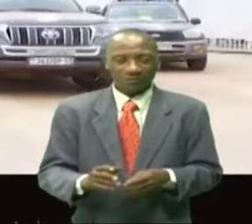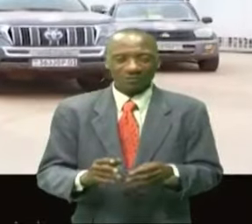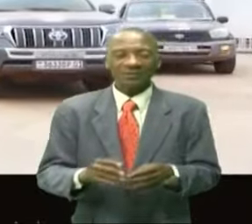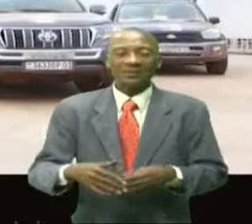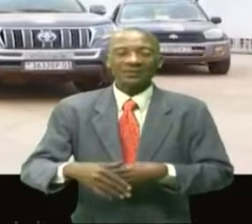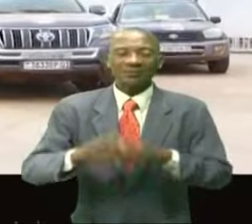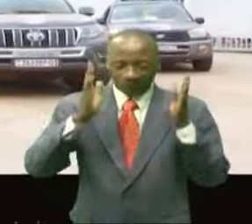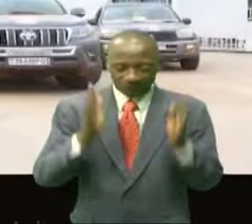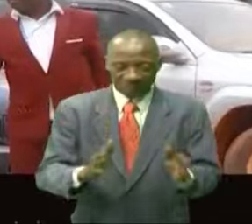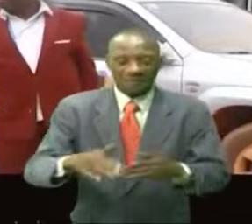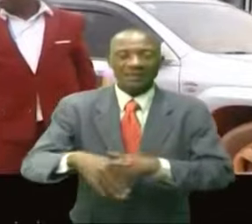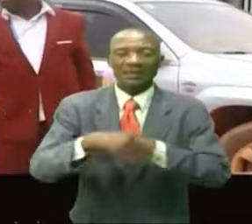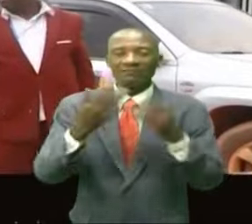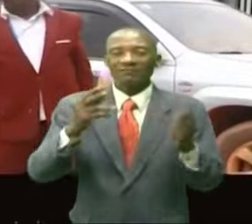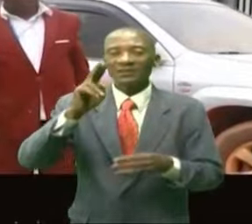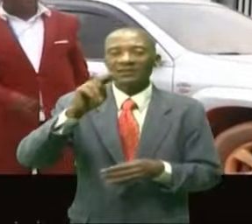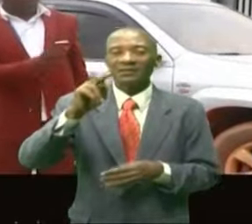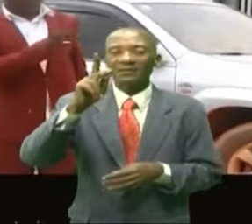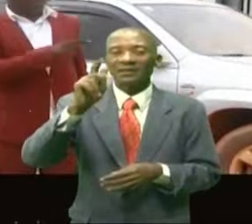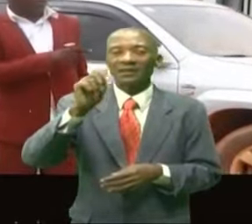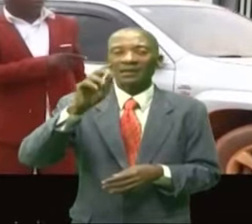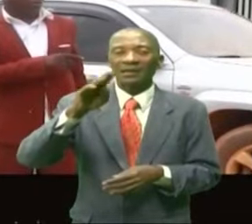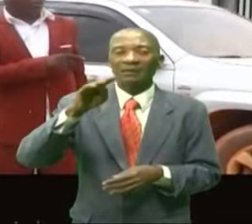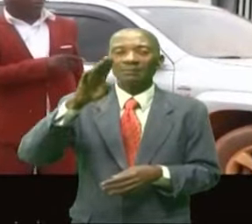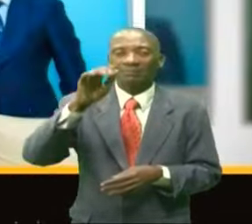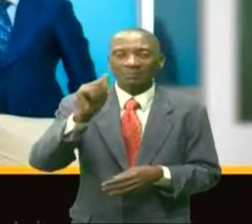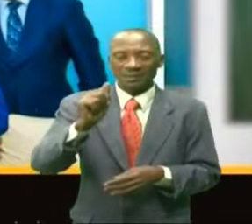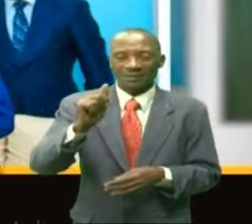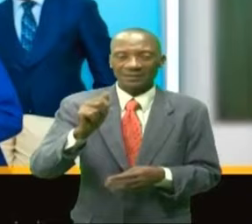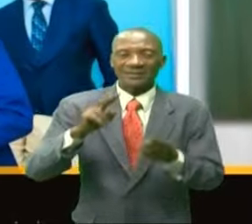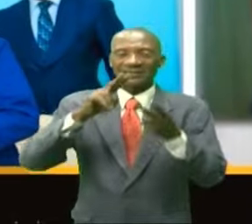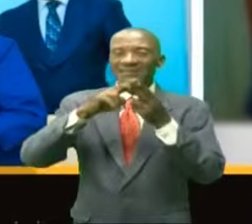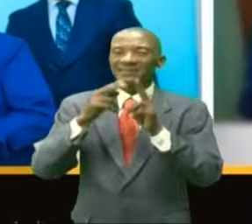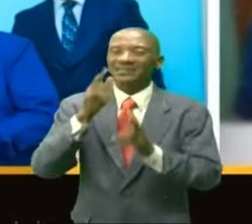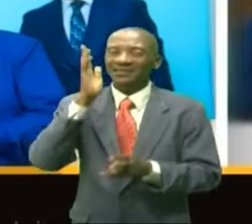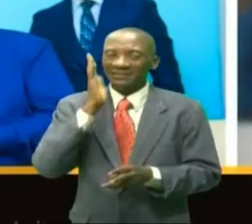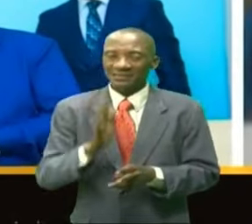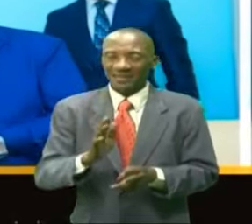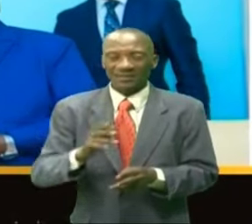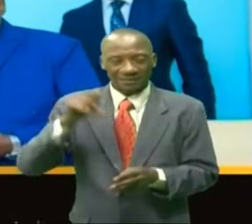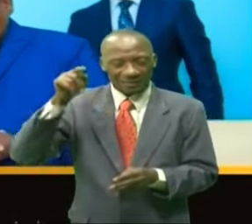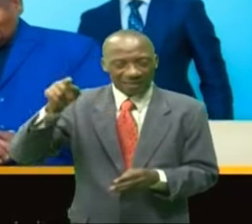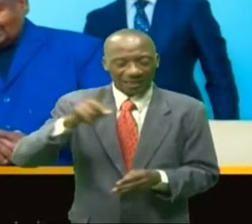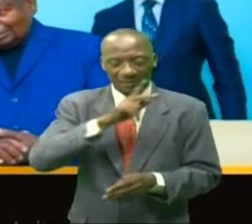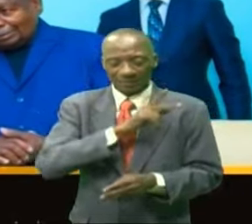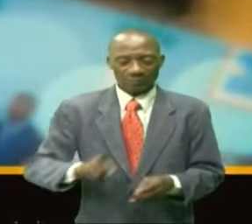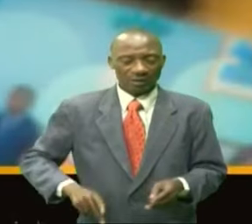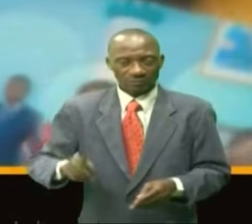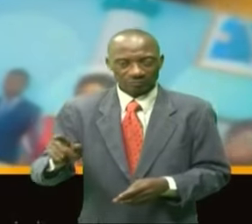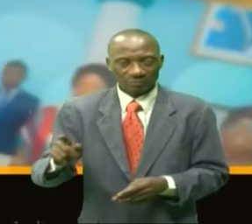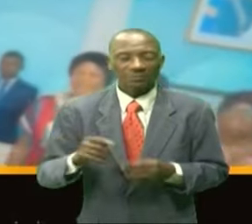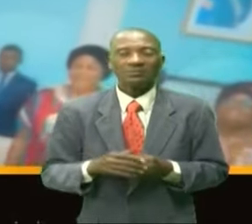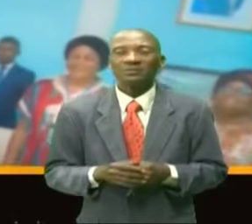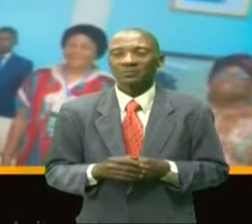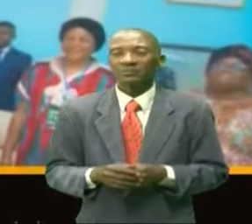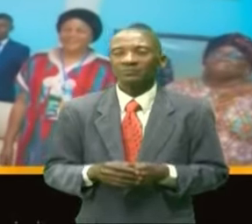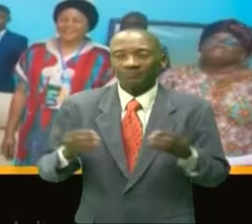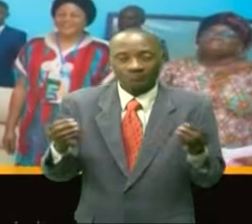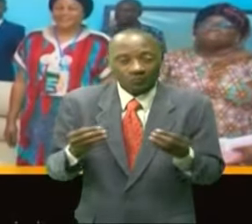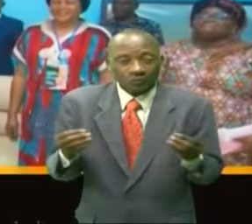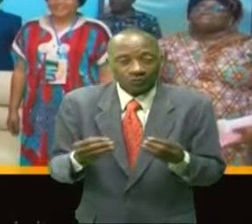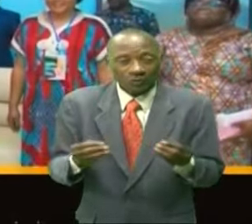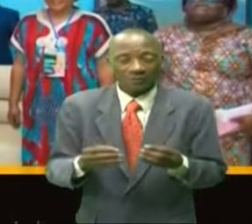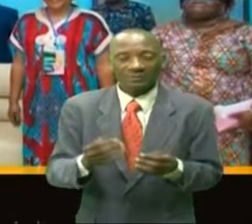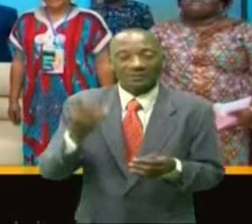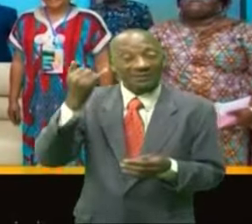laissé indifférent les ministères de la Culture et Arts en collaboration avec la Fondation Marthe Kasalu a organisé